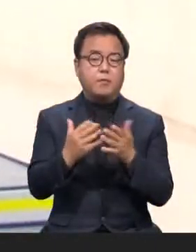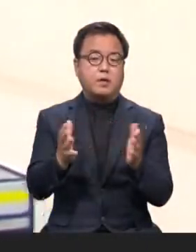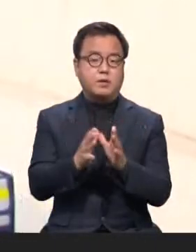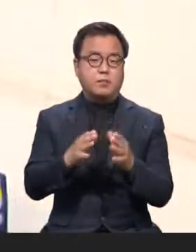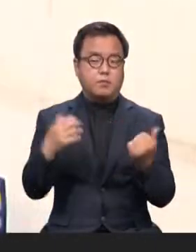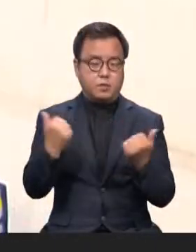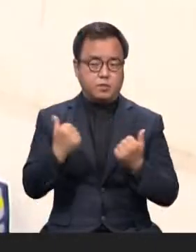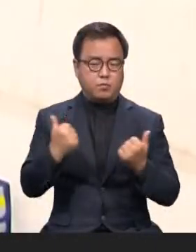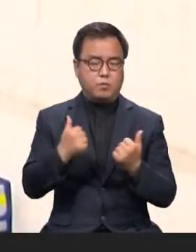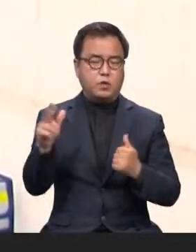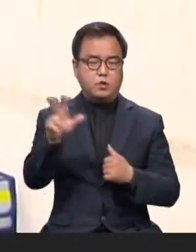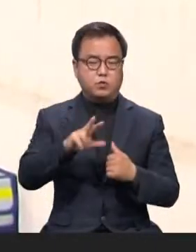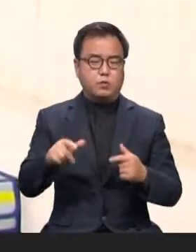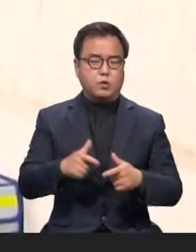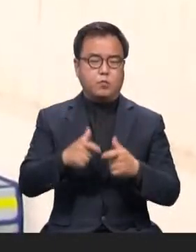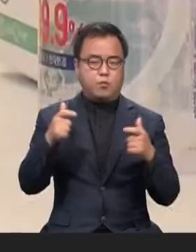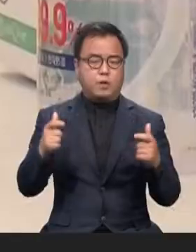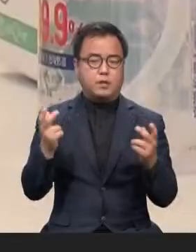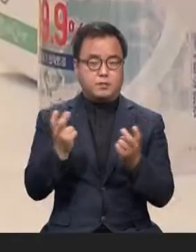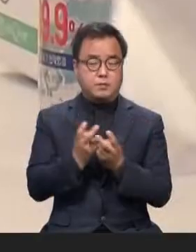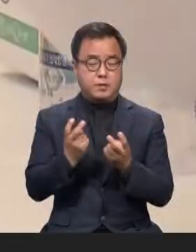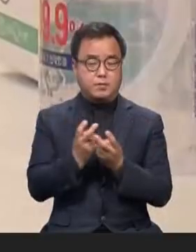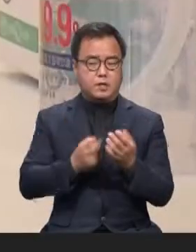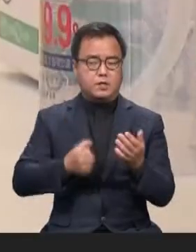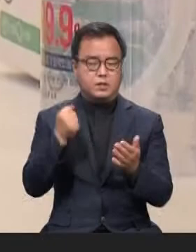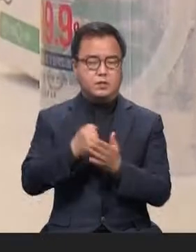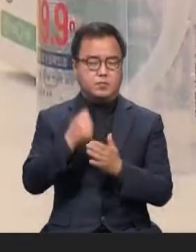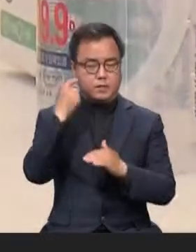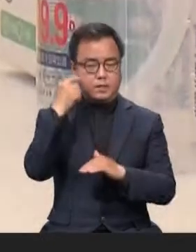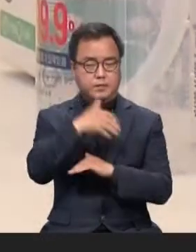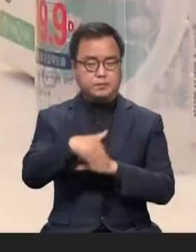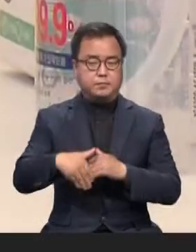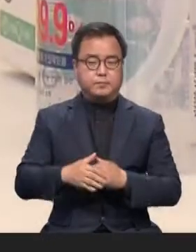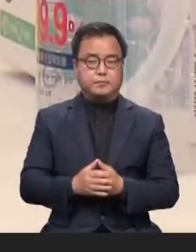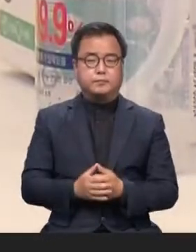협의해 전국 확대 여부를 결정할 방침입니다. EBS 뉴스 서연아입니다.